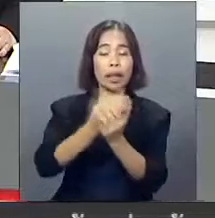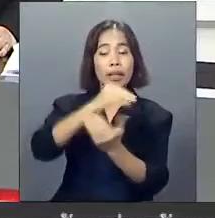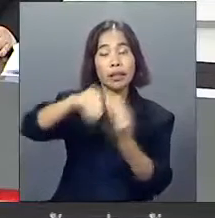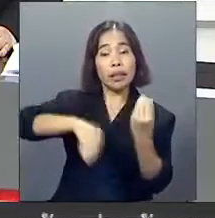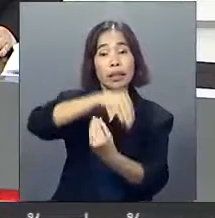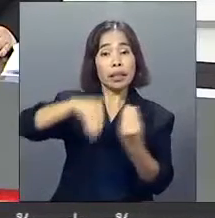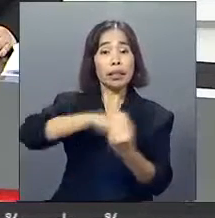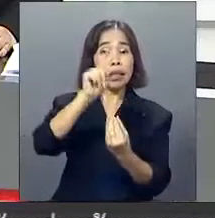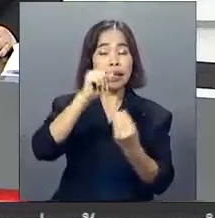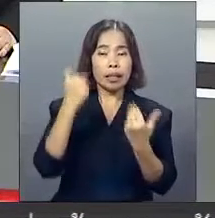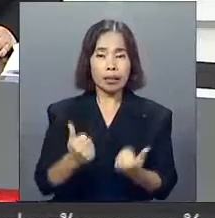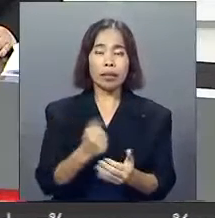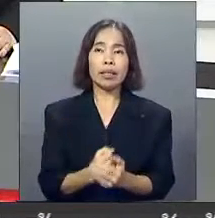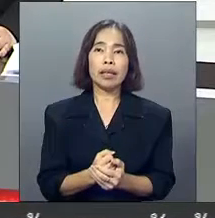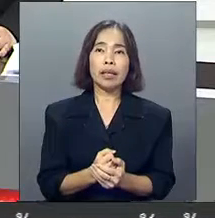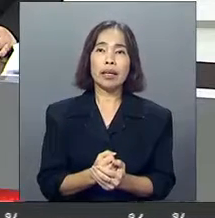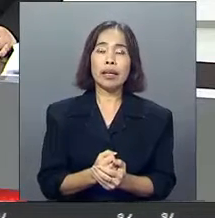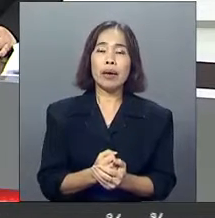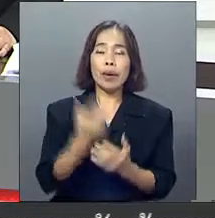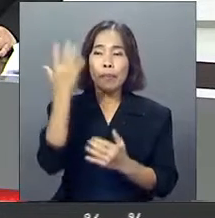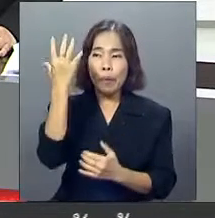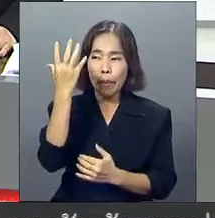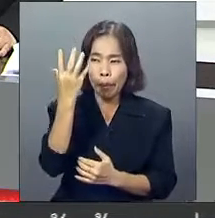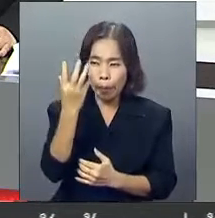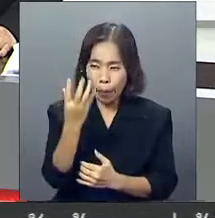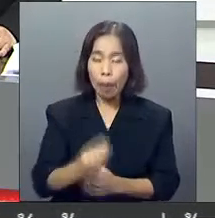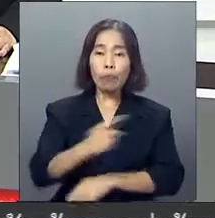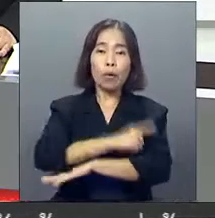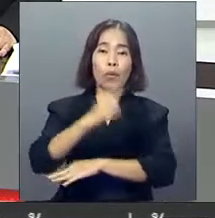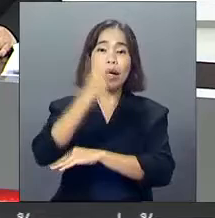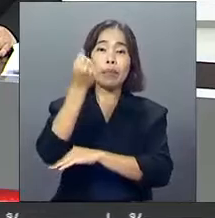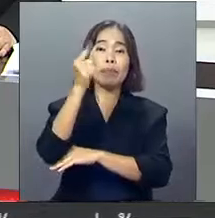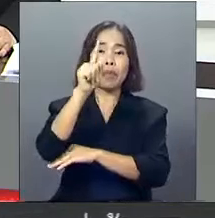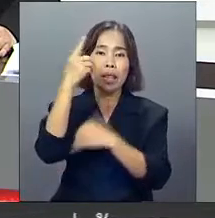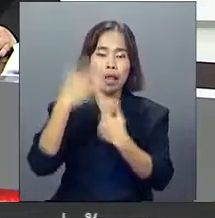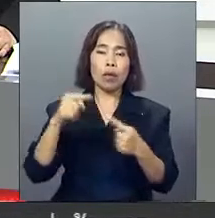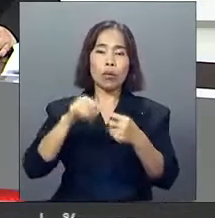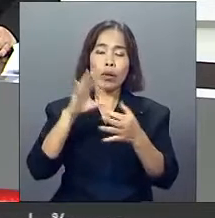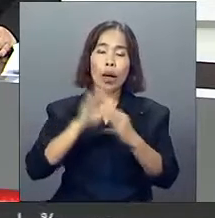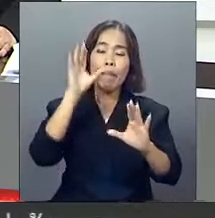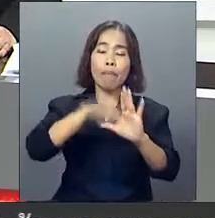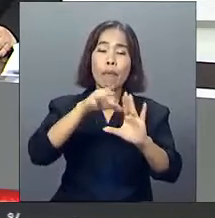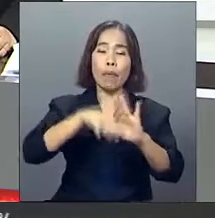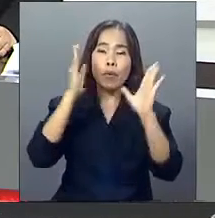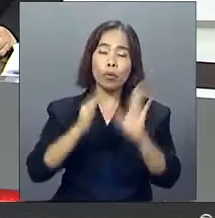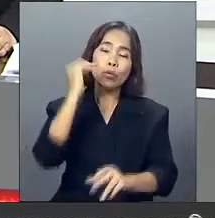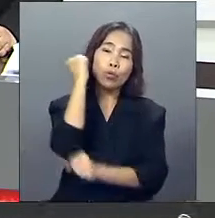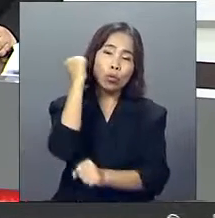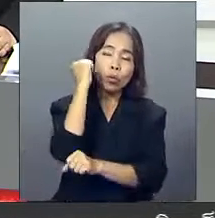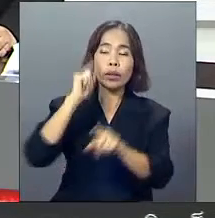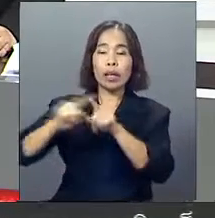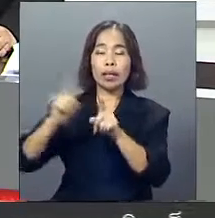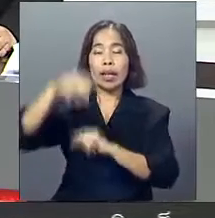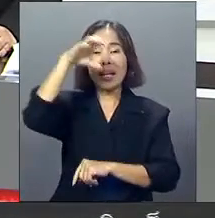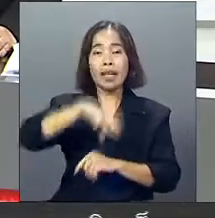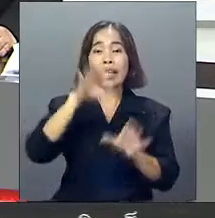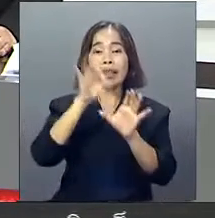Bostonตอนนี้ก็เหลือเวลา 11วันที่การเปดลธาเบีผู้มอะไรได้น้อยครั้งที่สองของรฐบานก็จะส้นสุ suddenlyมา